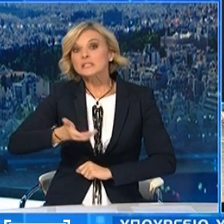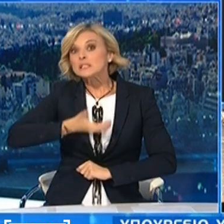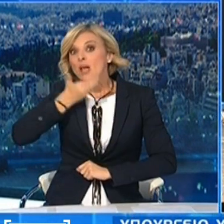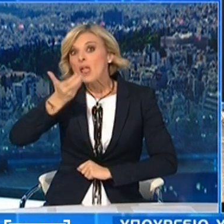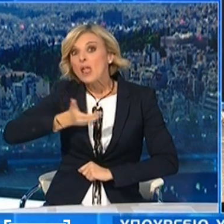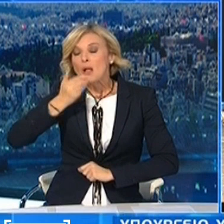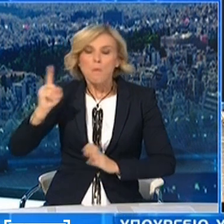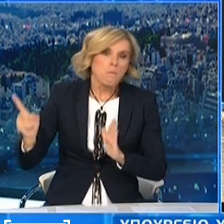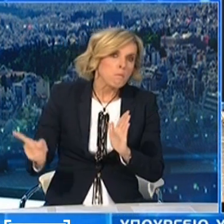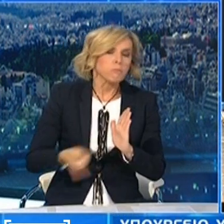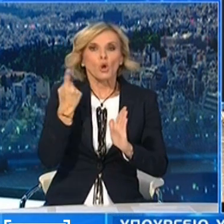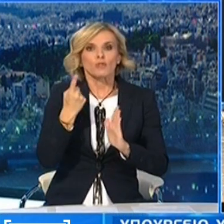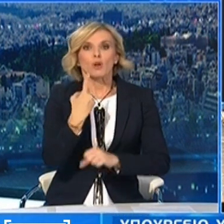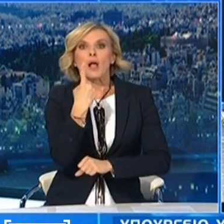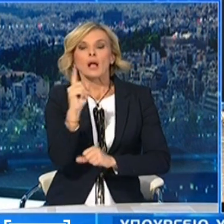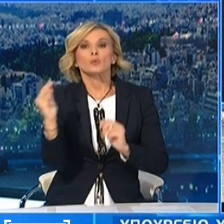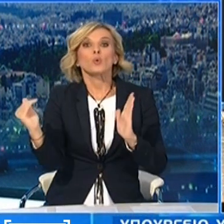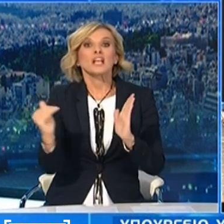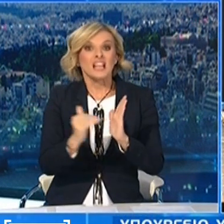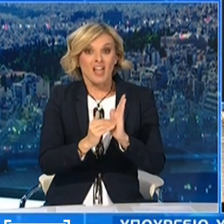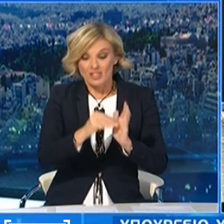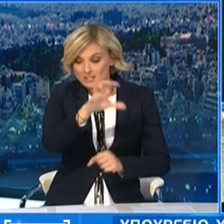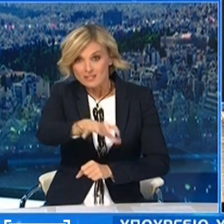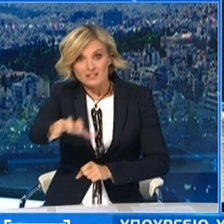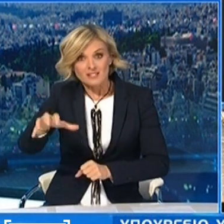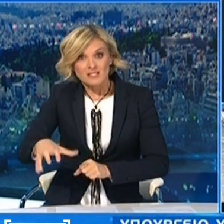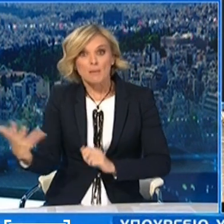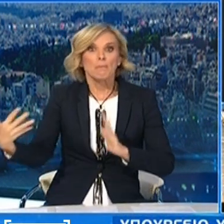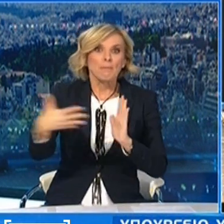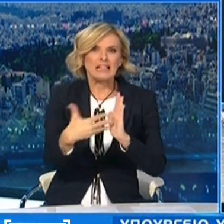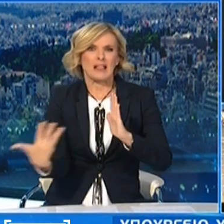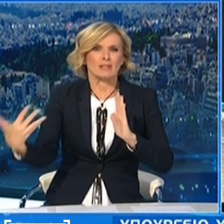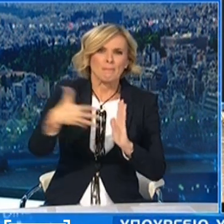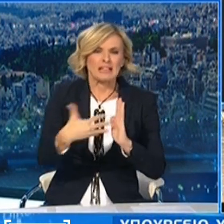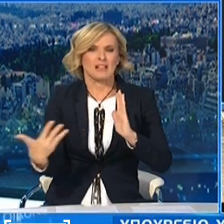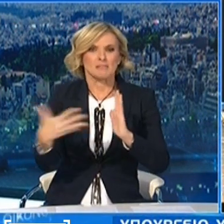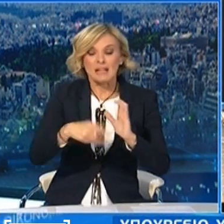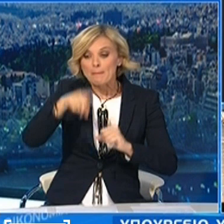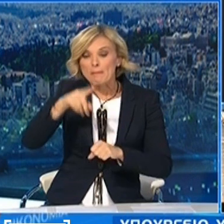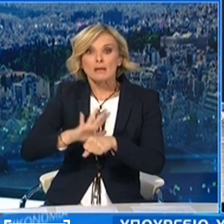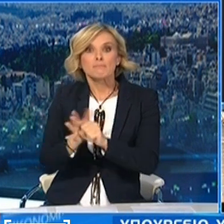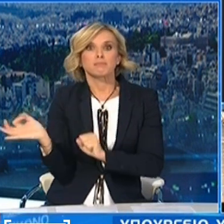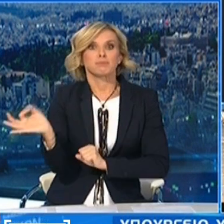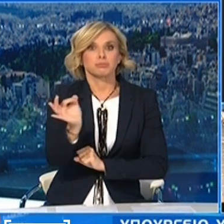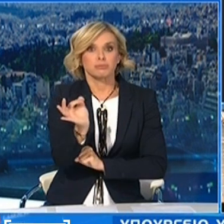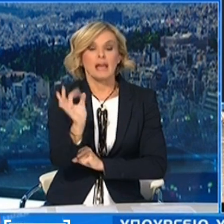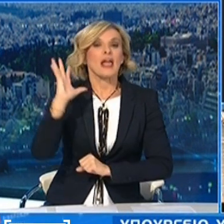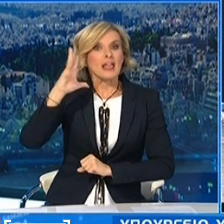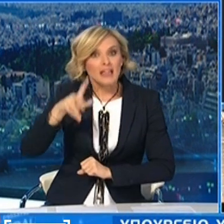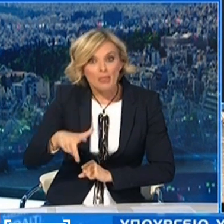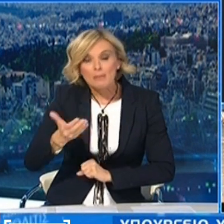υψηλότερο ρυθμό διαγνώσεων ανά 100.000 πληθυσμού στην Ευρώπη, με περίπου 5.000 διαγνώσεις ανά ημέρα και 70 θανάτους ανά